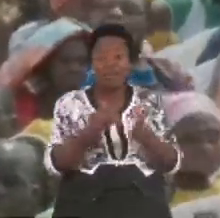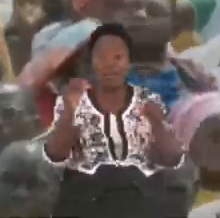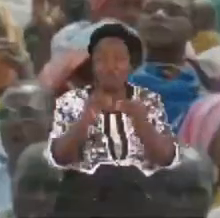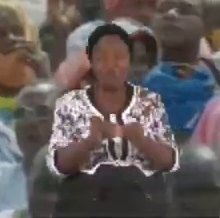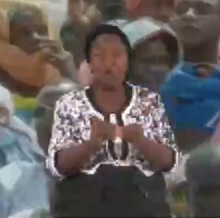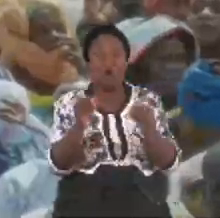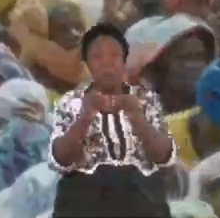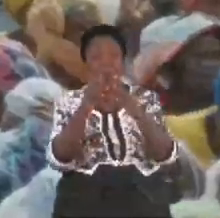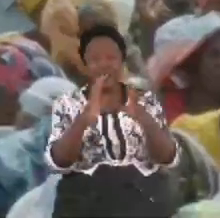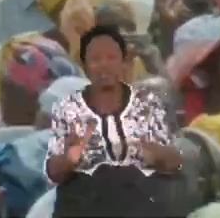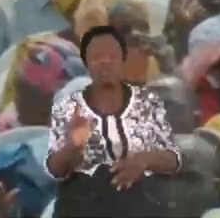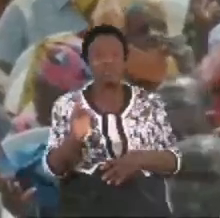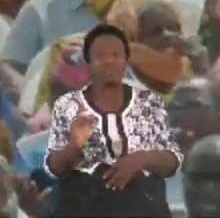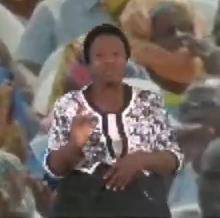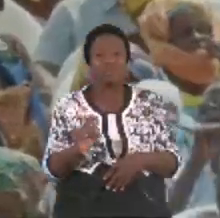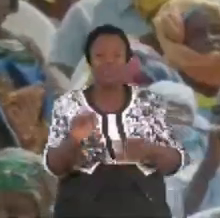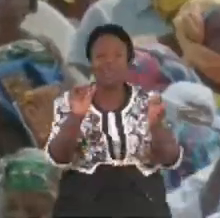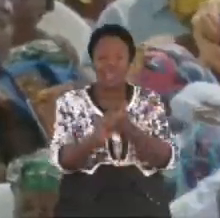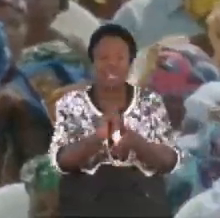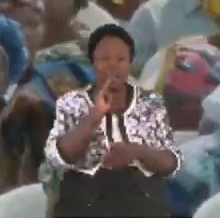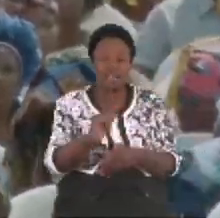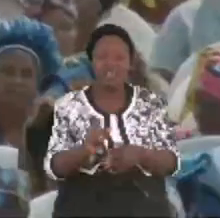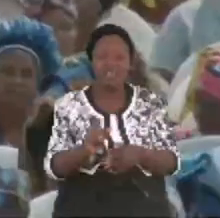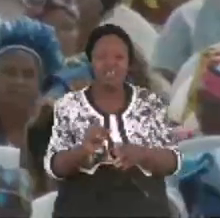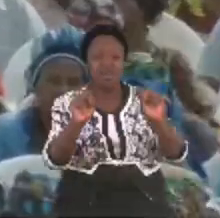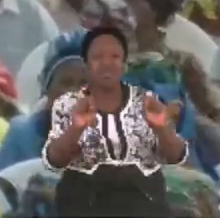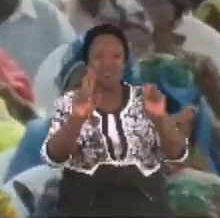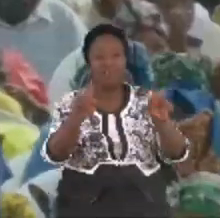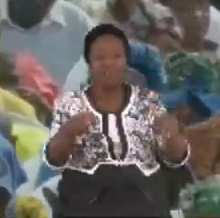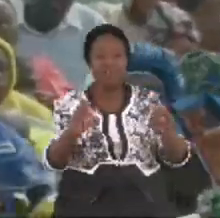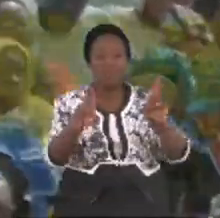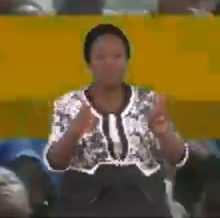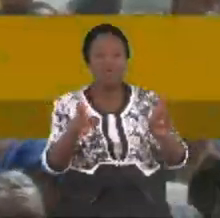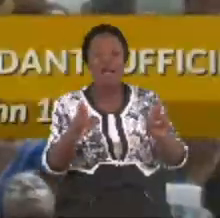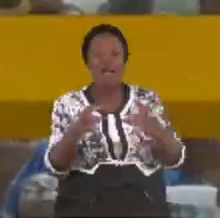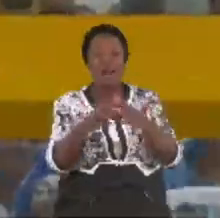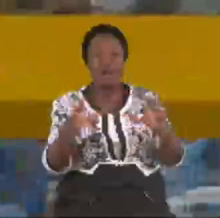en abondance. Ça, c'est la vie.